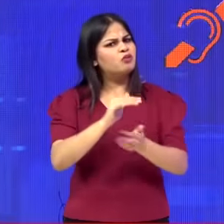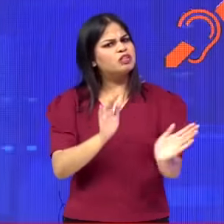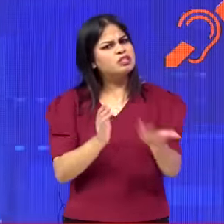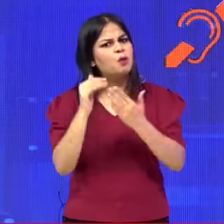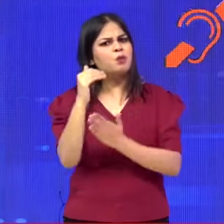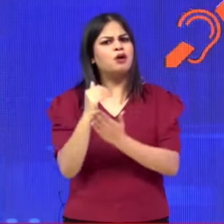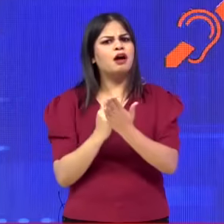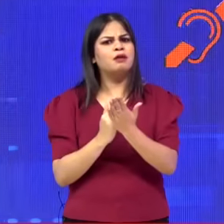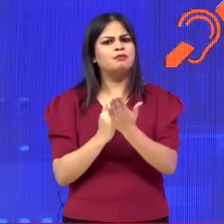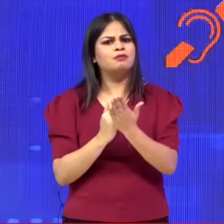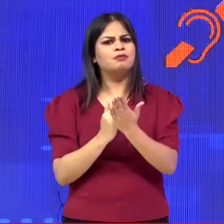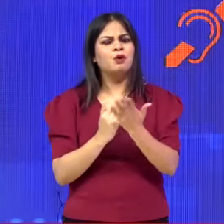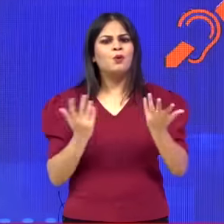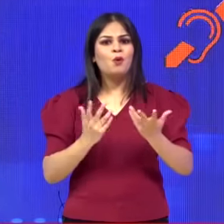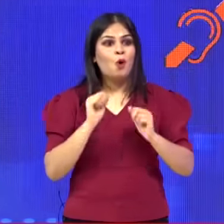सभी कर रहे हैं, एटलीस्ट